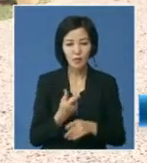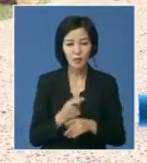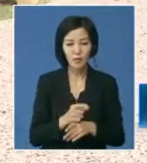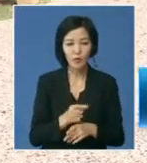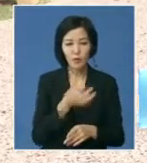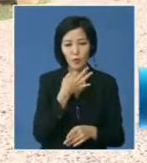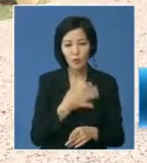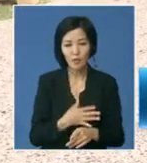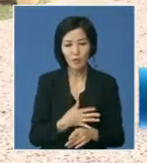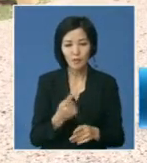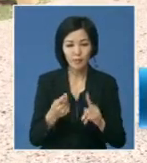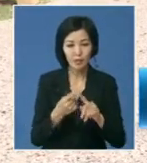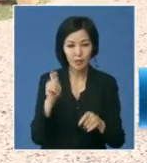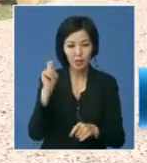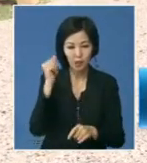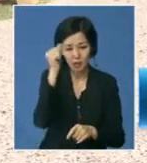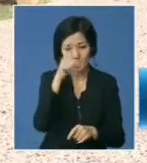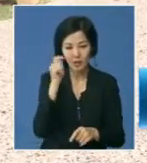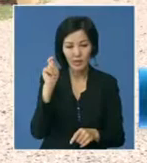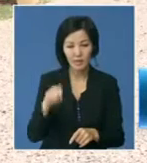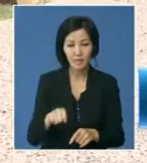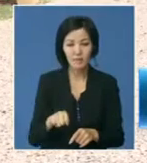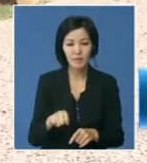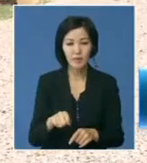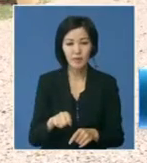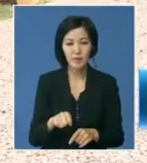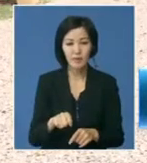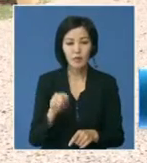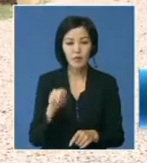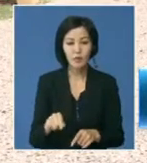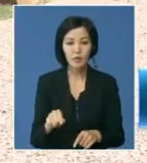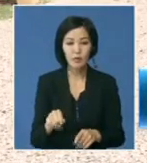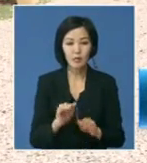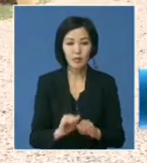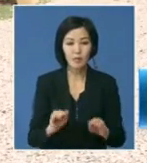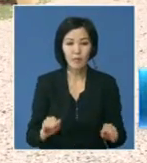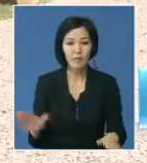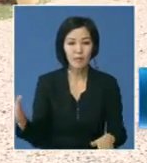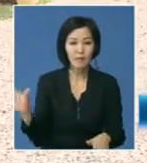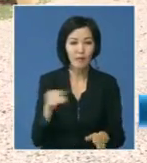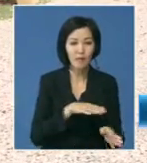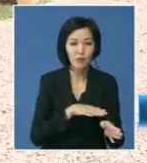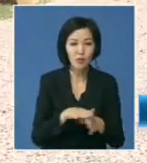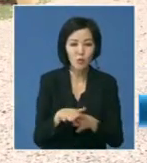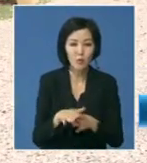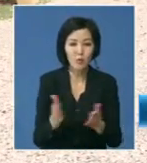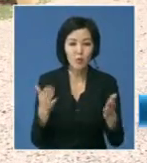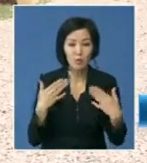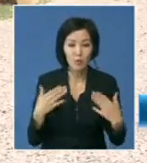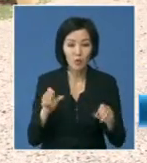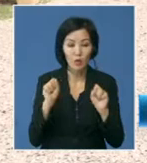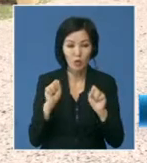жыл келіп жатырмыз. Мен бұл мысалы бірінші жыл келіп жатырмын. Бұл жерде балаларға толыққанды демалыс ұйымдастырылмен қатар, ол жерде